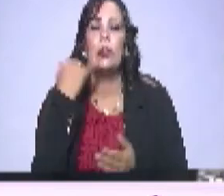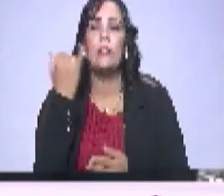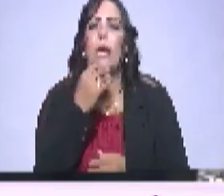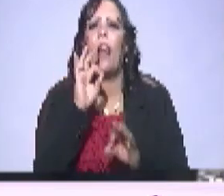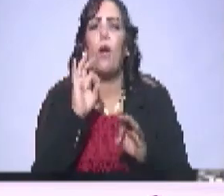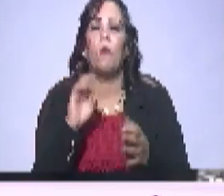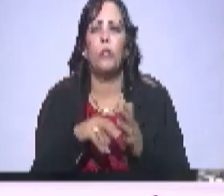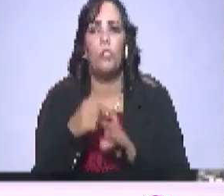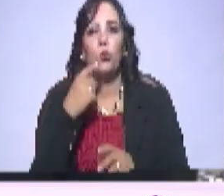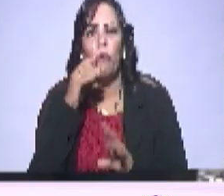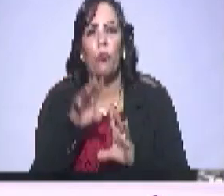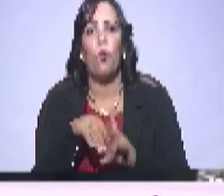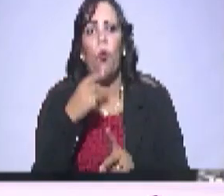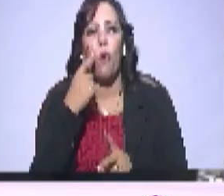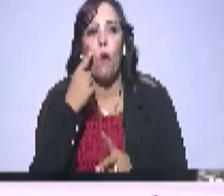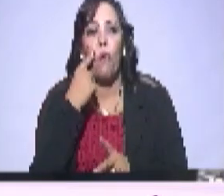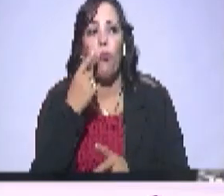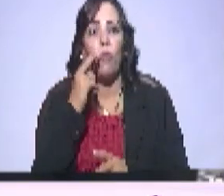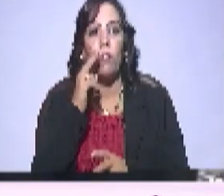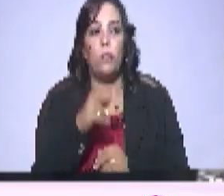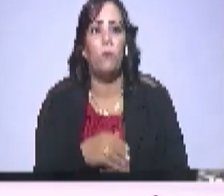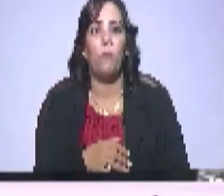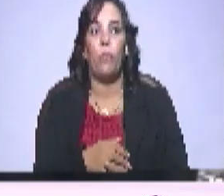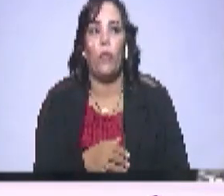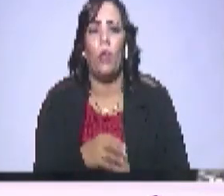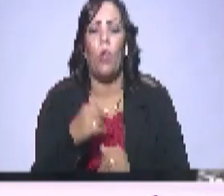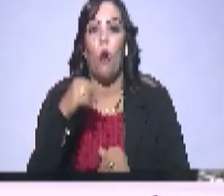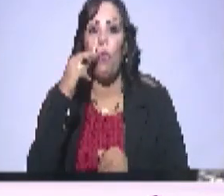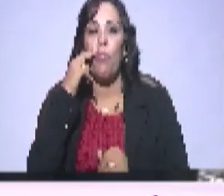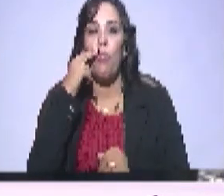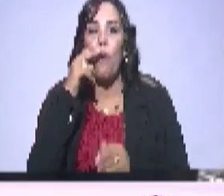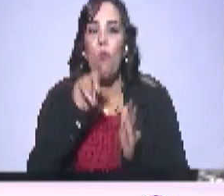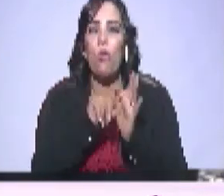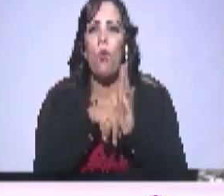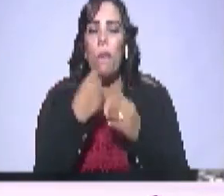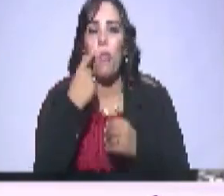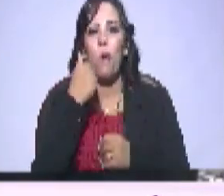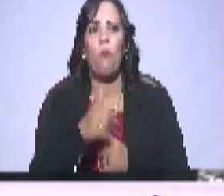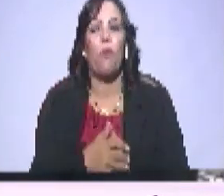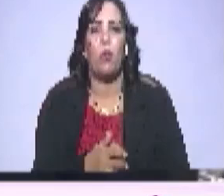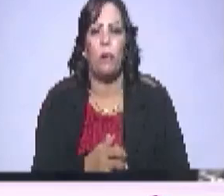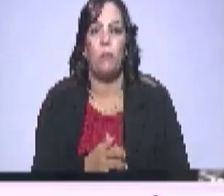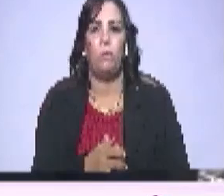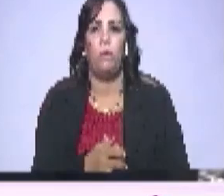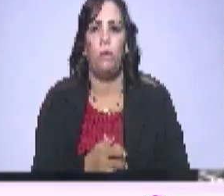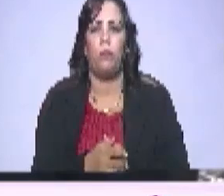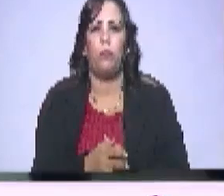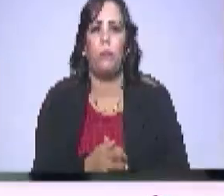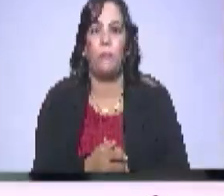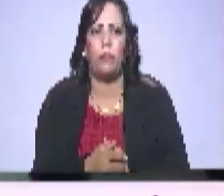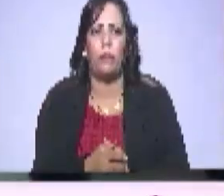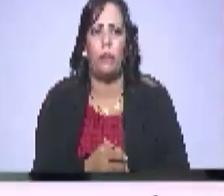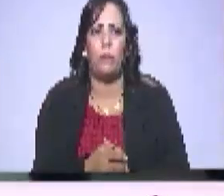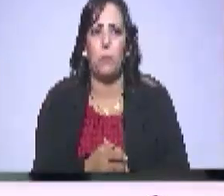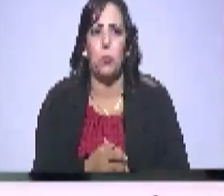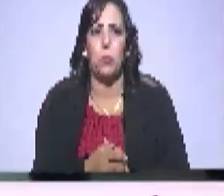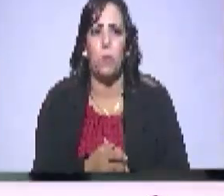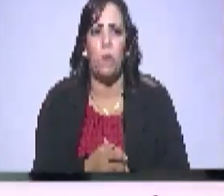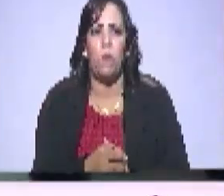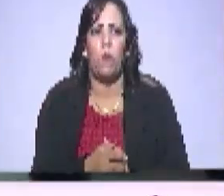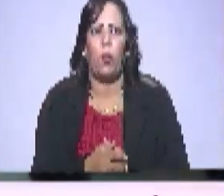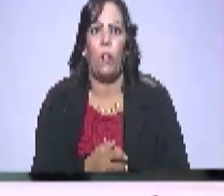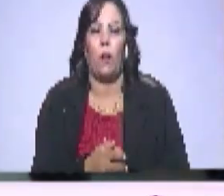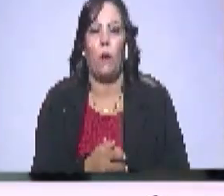بص الشحم بتاعه، نورتنا يا استاذ عزمي، نورتنا. بص الشحم بتاعه عامل ازاي. استنى بقى عشان انت ايه يعني، لقيتني في